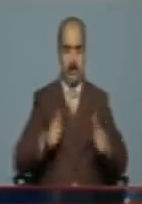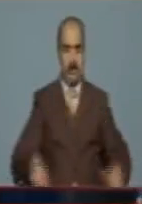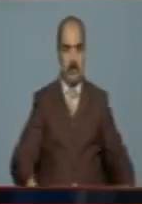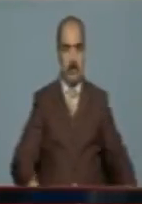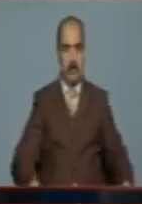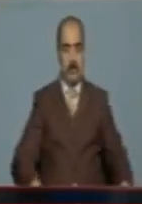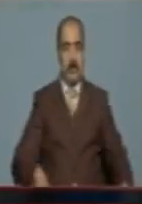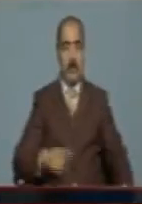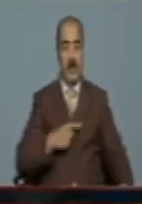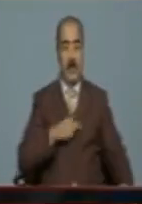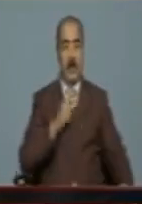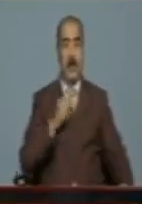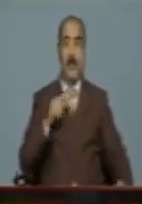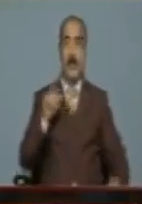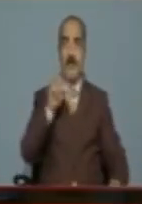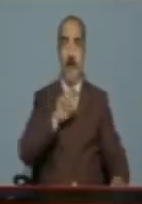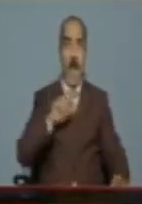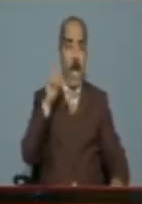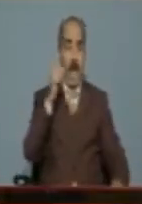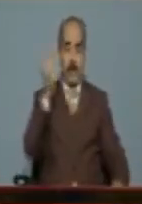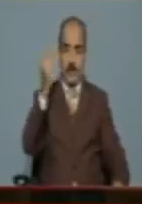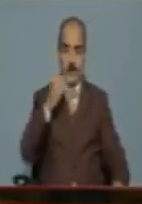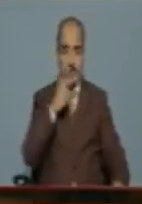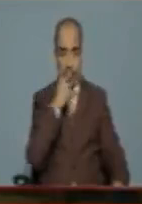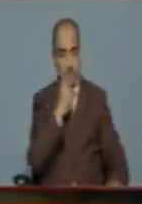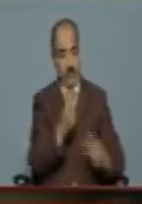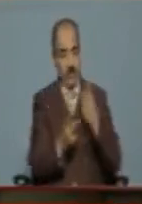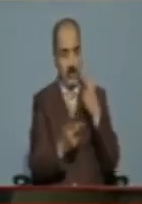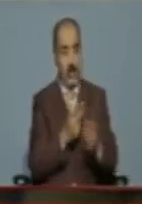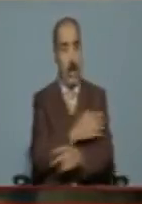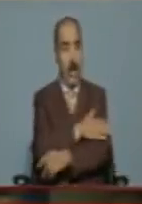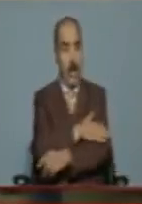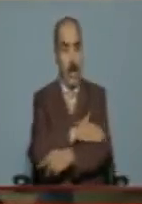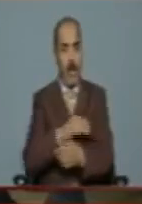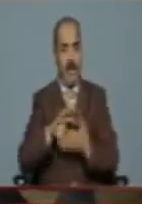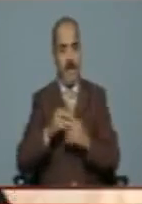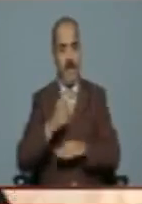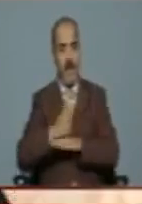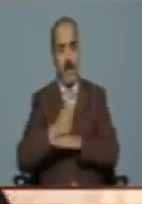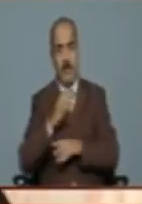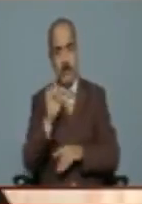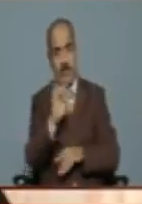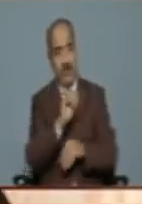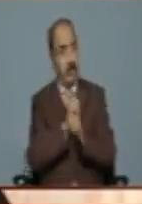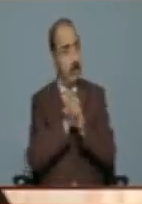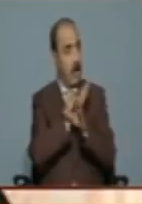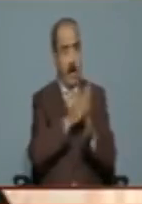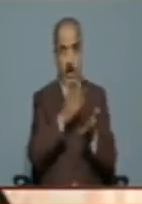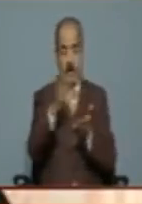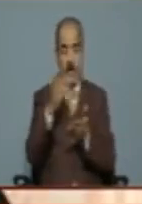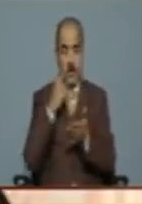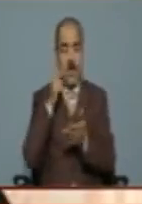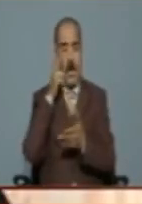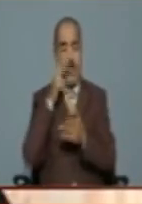لممثلي البعثات الدبلوماسية وأعضاء منظمات المجتمع المدني ووسائل